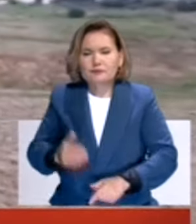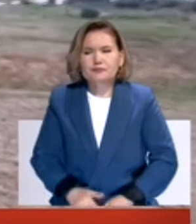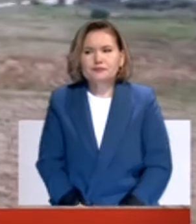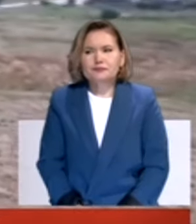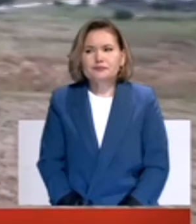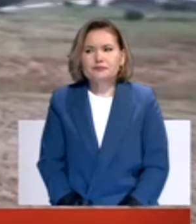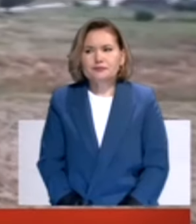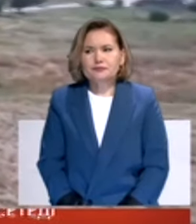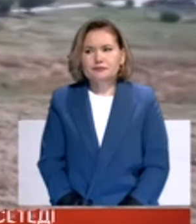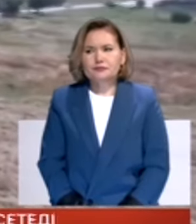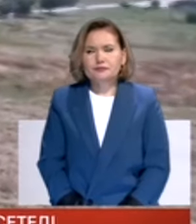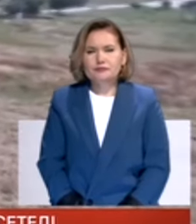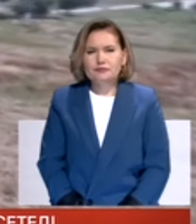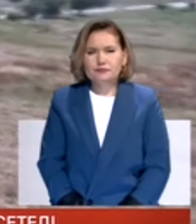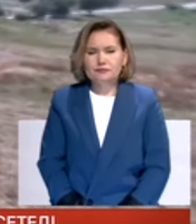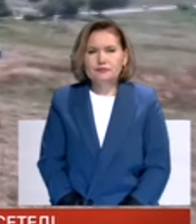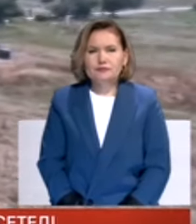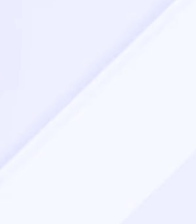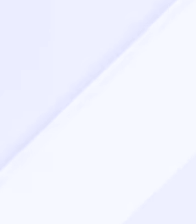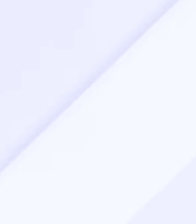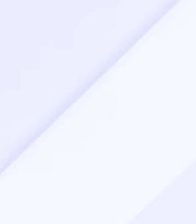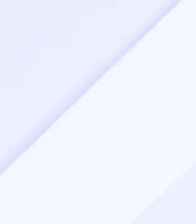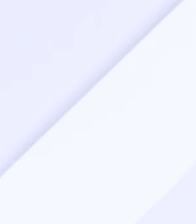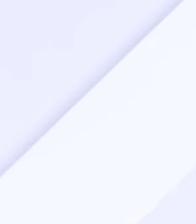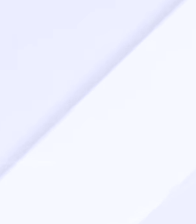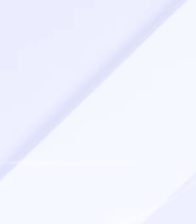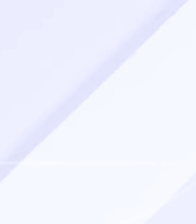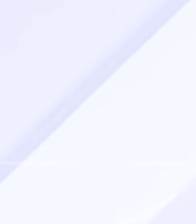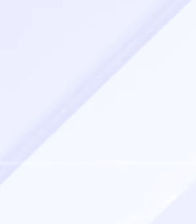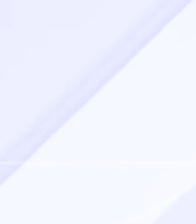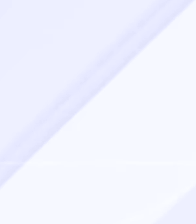Қуаныш, ұлттық арна, Алматы облысы.